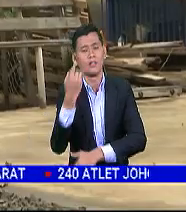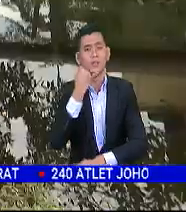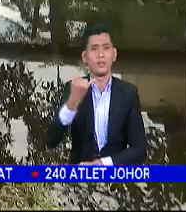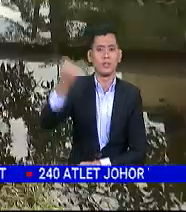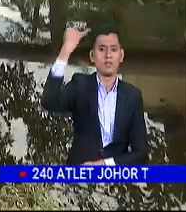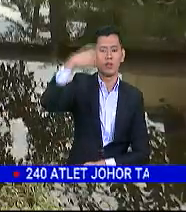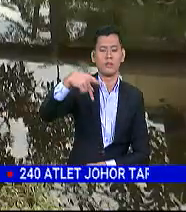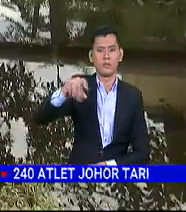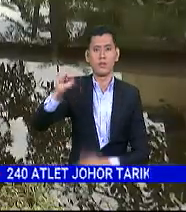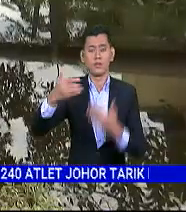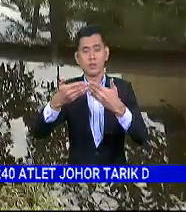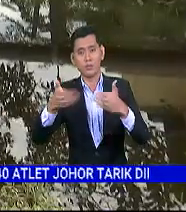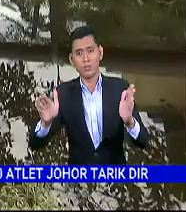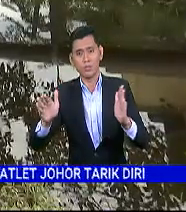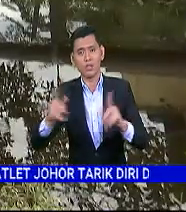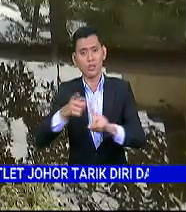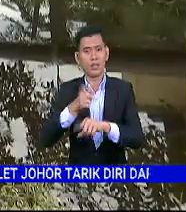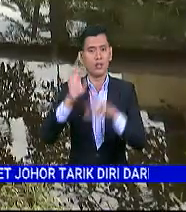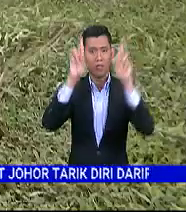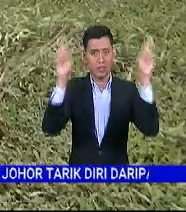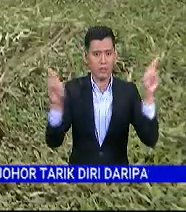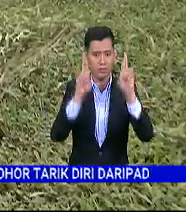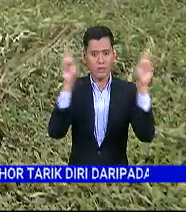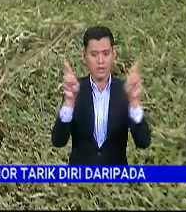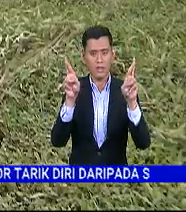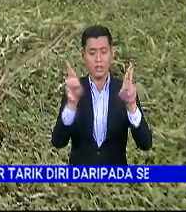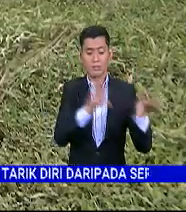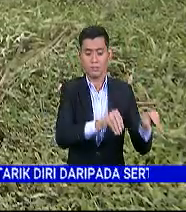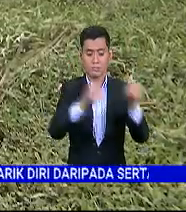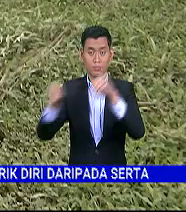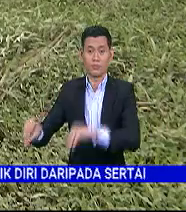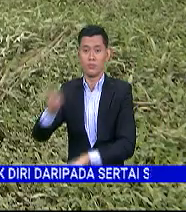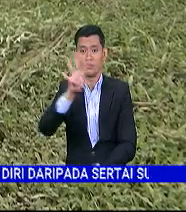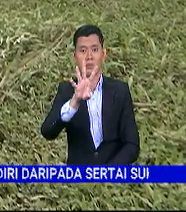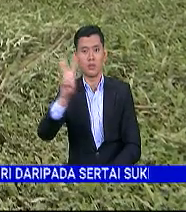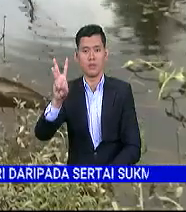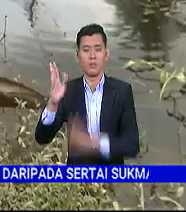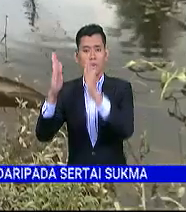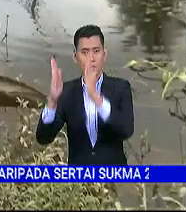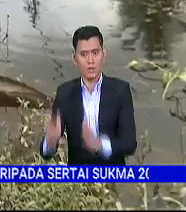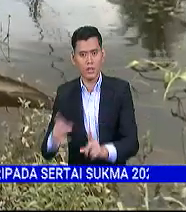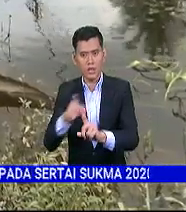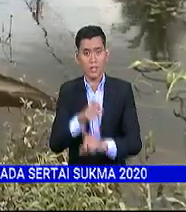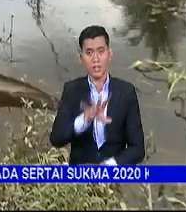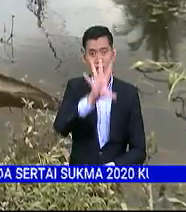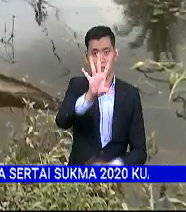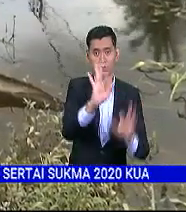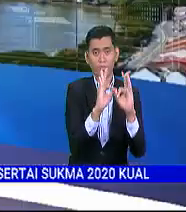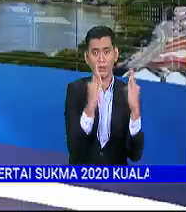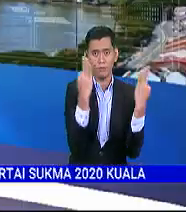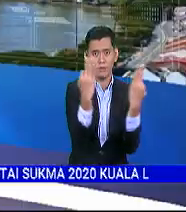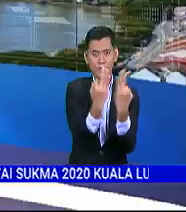Terdahulu, PPS ini dibuka sejak petang Rabu lalu menempatkan 46 orang daripada 5 buah keluarga.